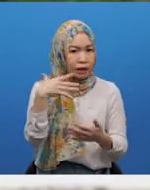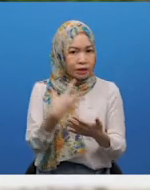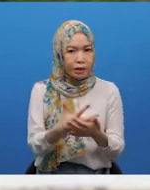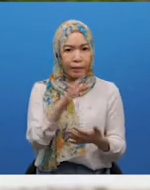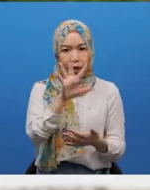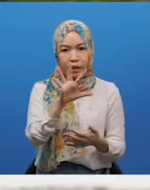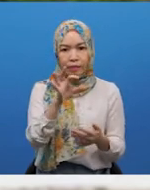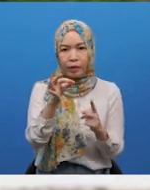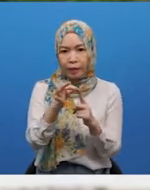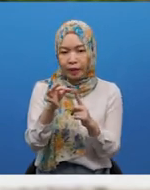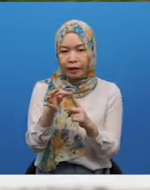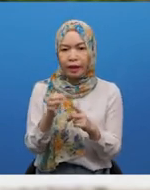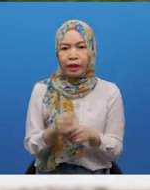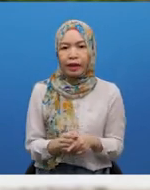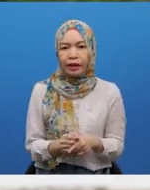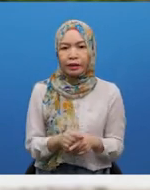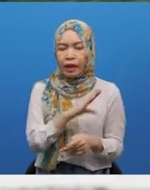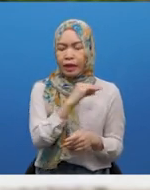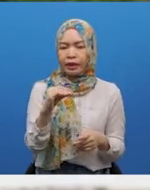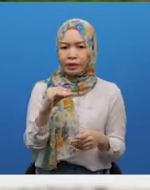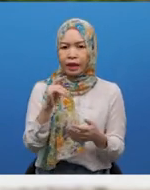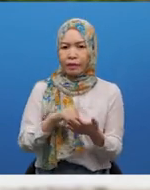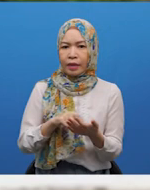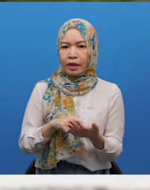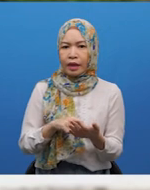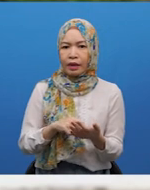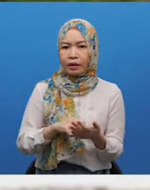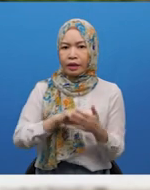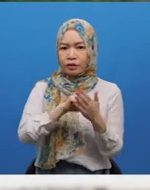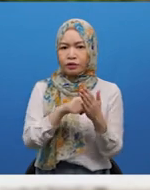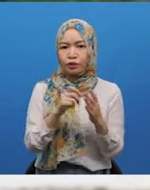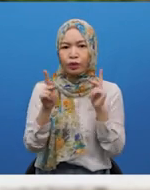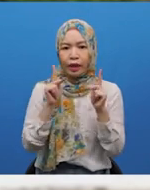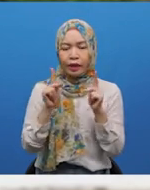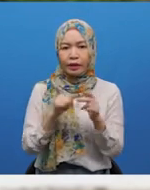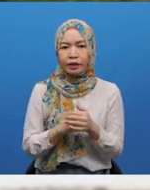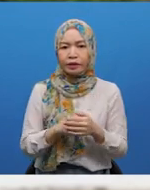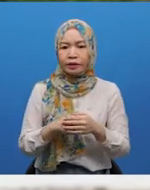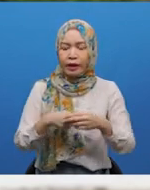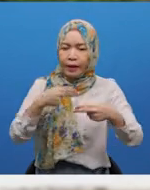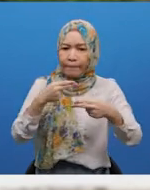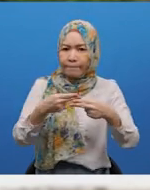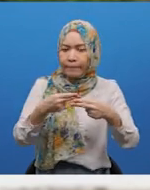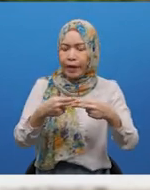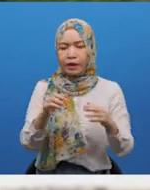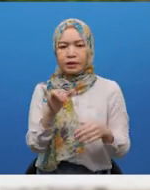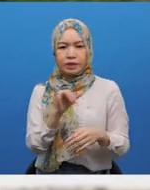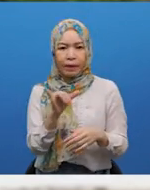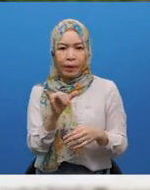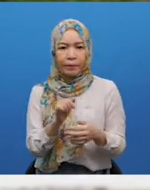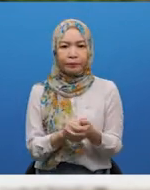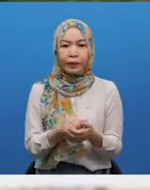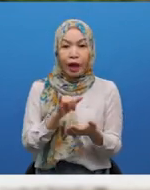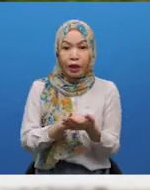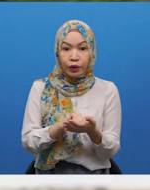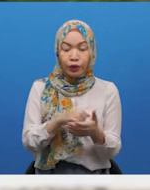3 hingga 5 patah perkataan serta bilangan suku kata dalam setiap baris hampir sama, iaitu